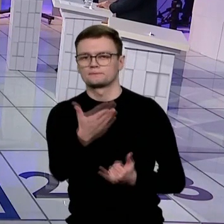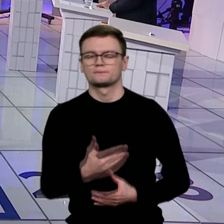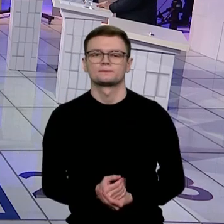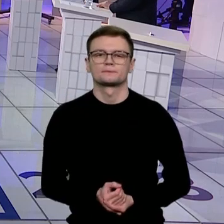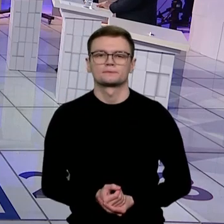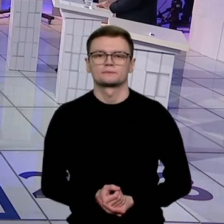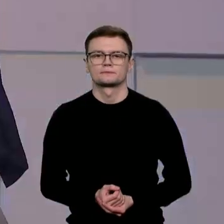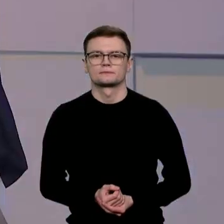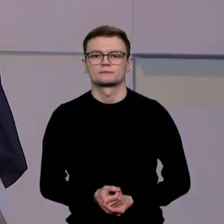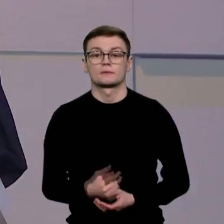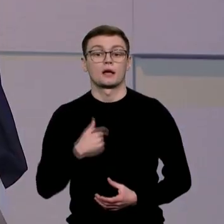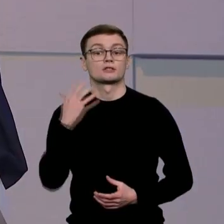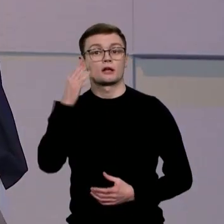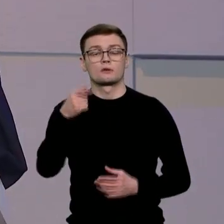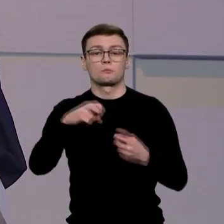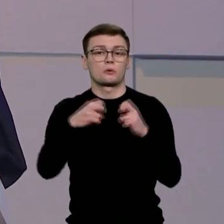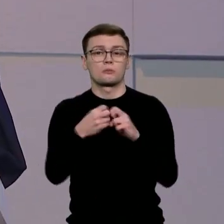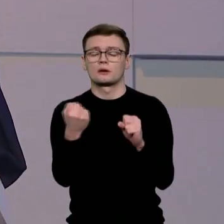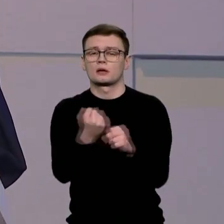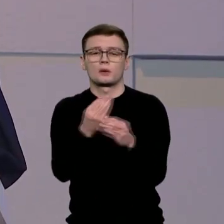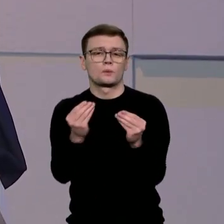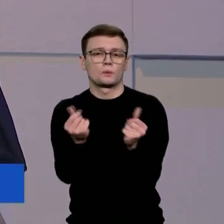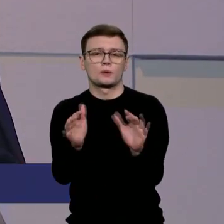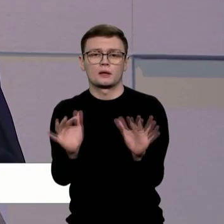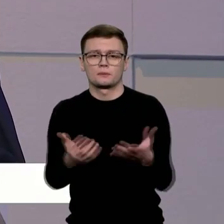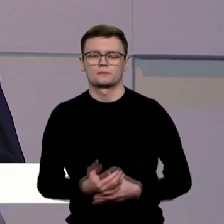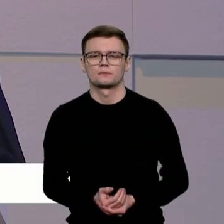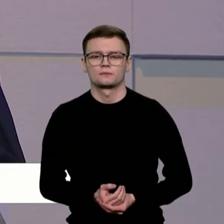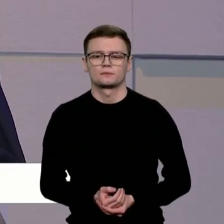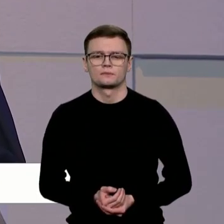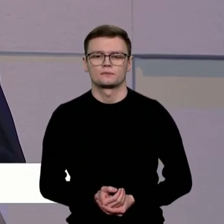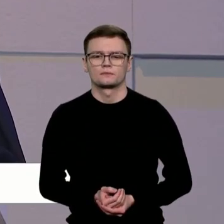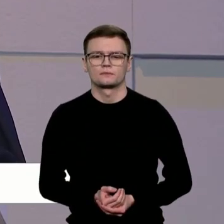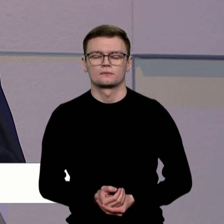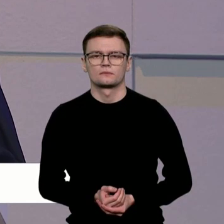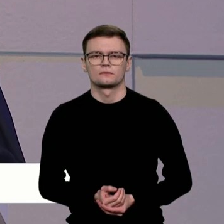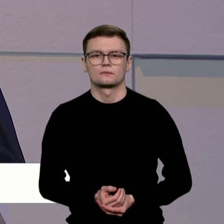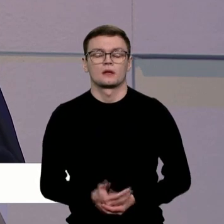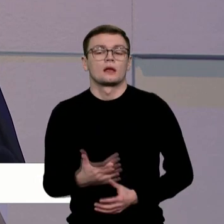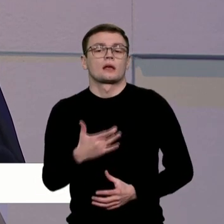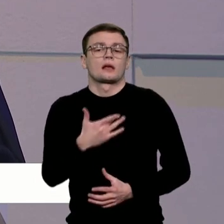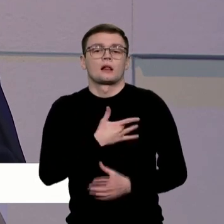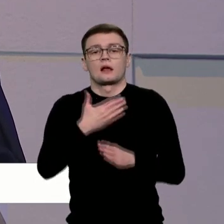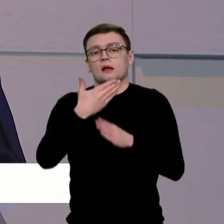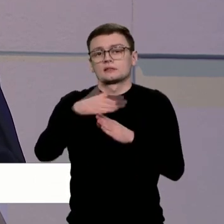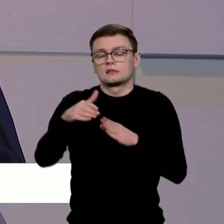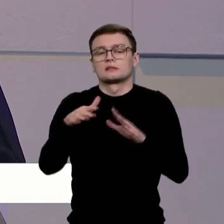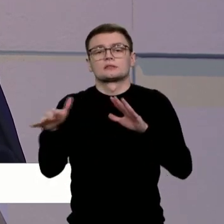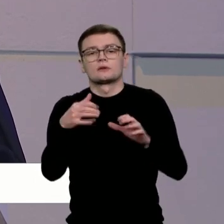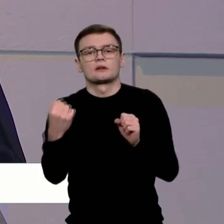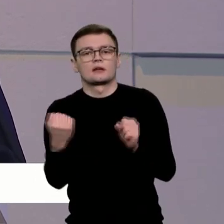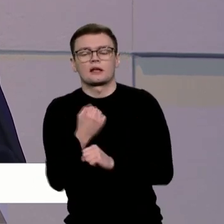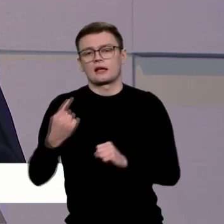problemą taip pat reikėtų spręsti galvojant apie tai, kaip galbūt atskiriais atvejais ir